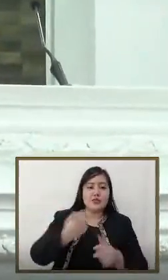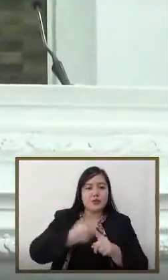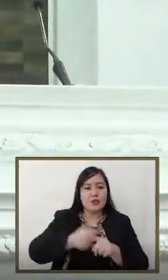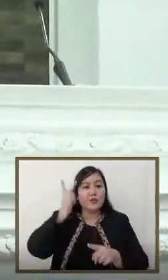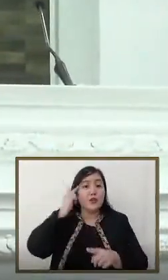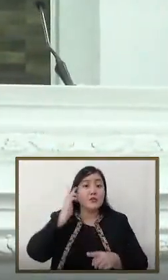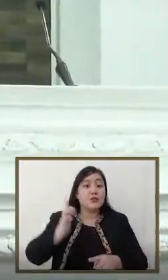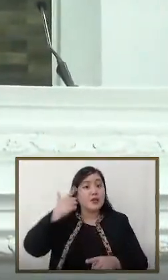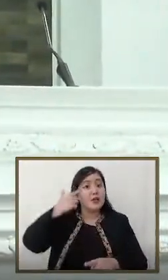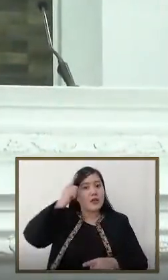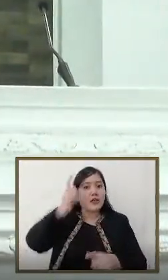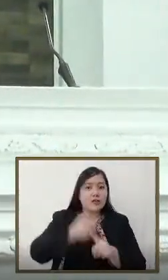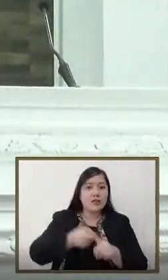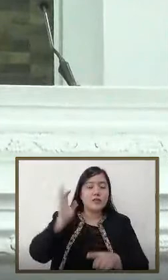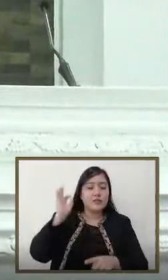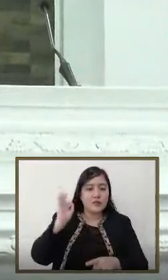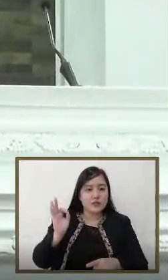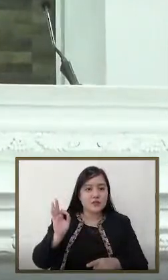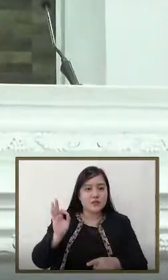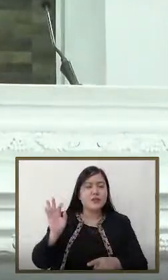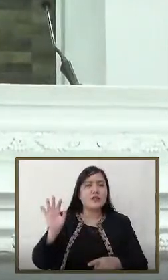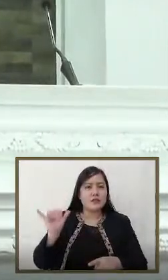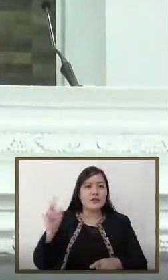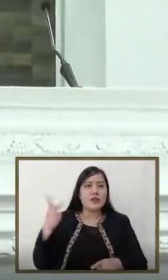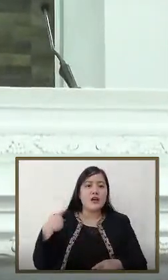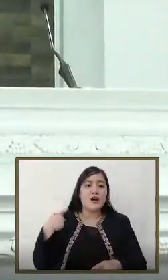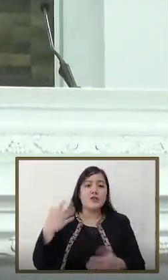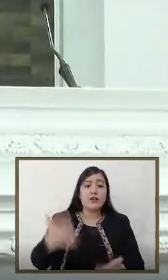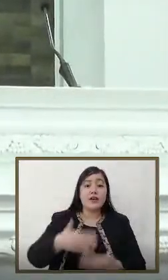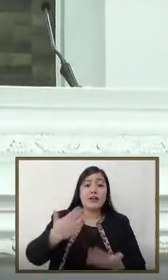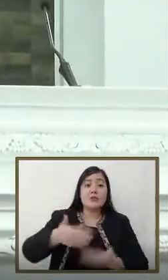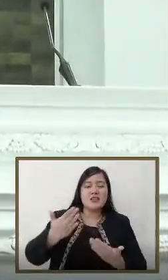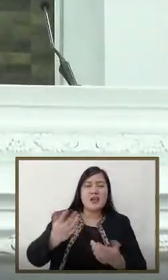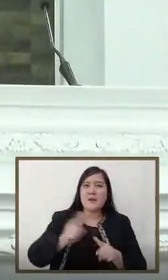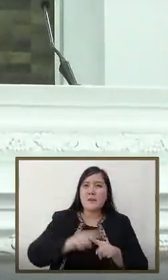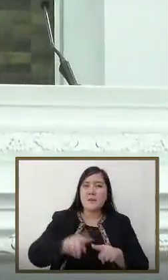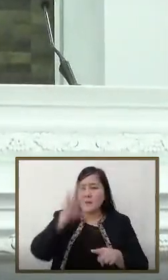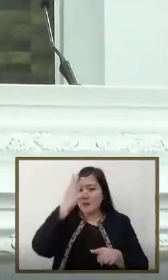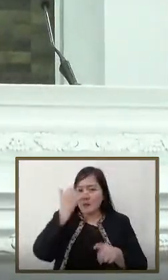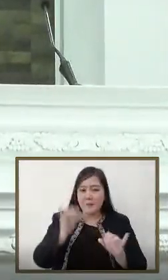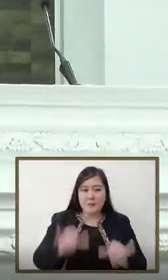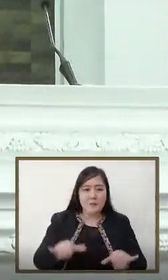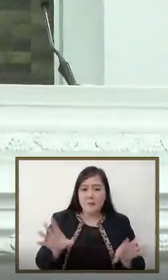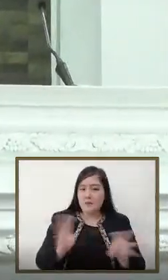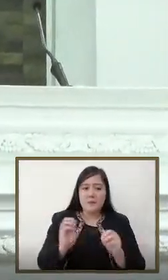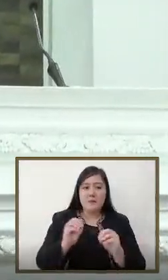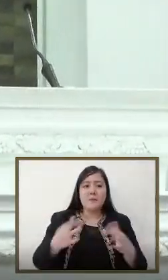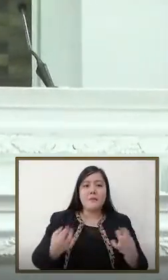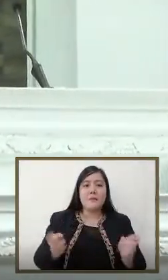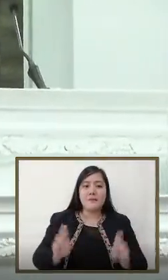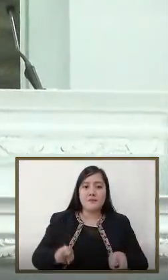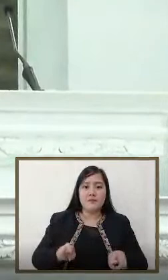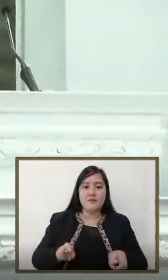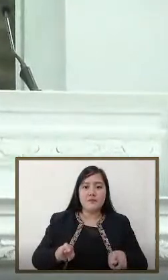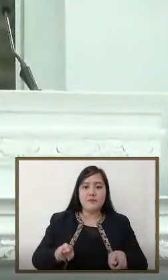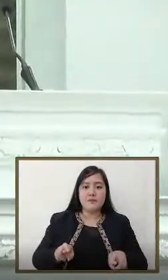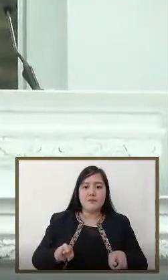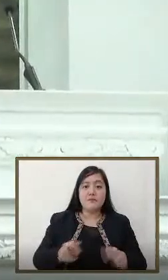pastor, nandyan yung mga encouragement. Pero ang tanong, bakit walang resulta? May